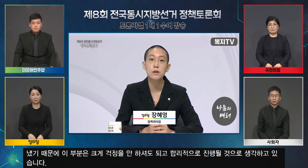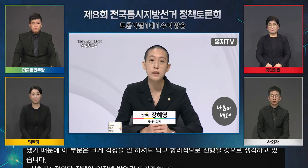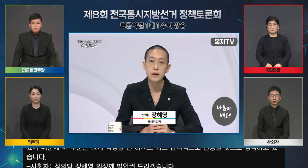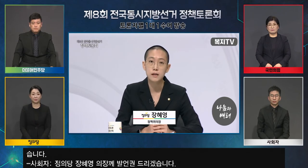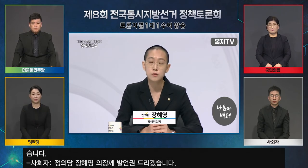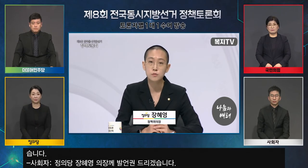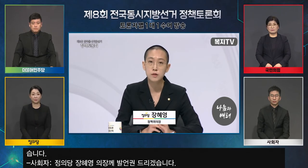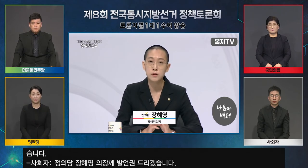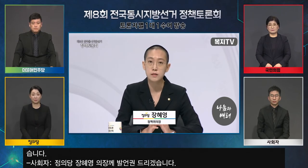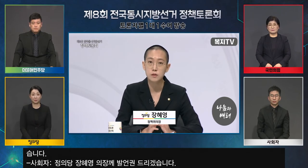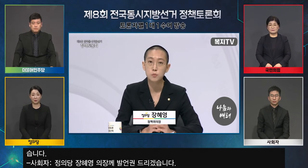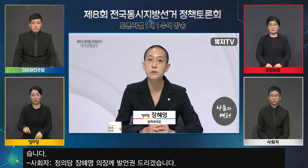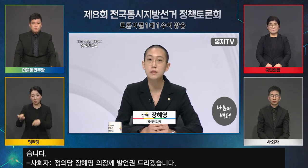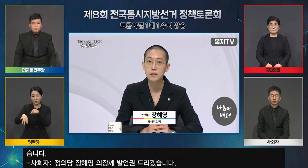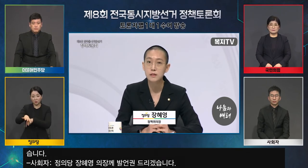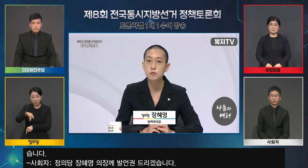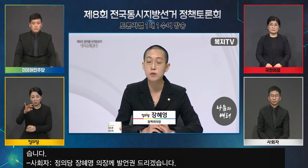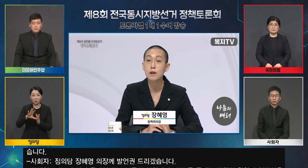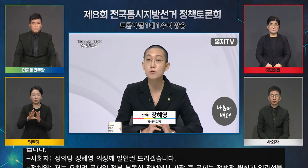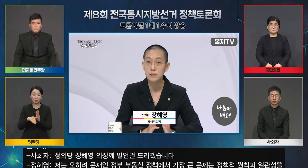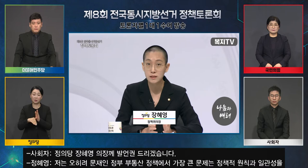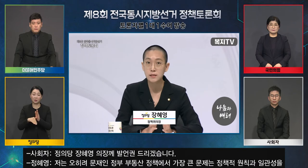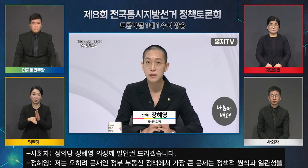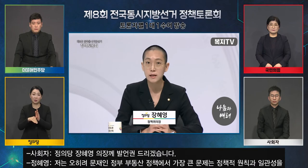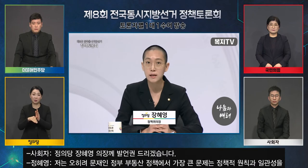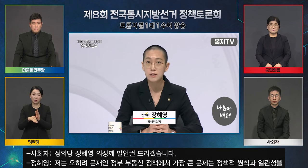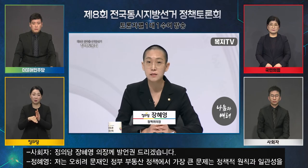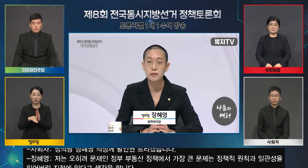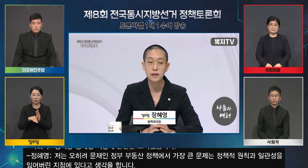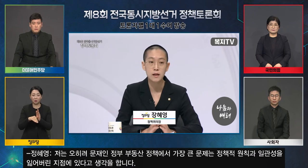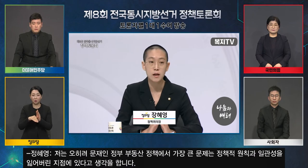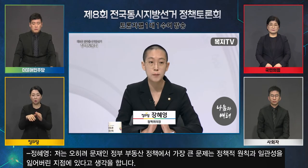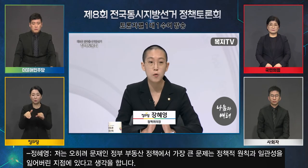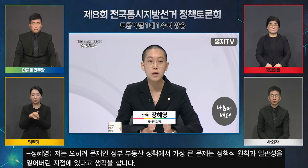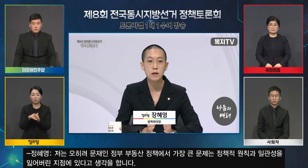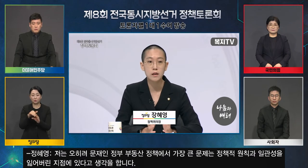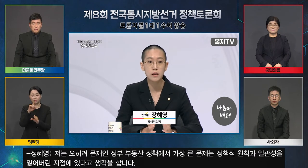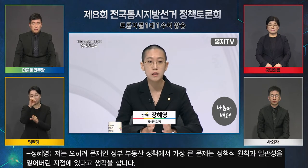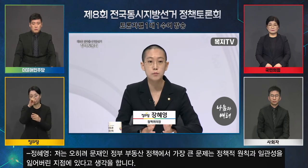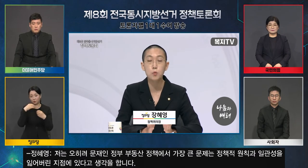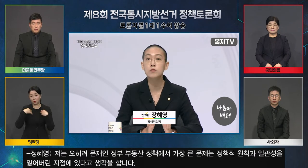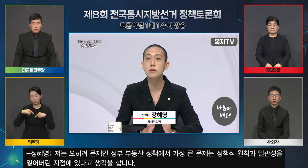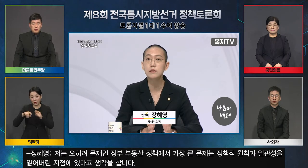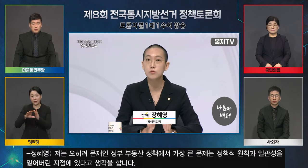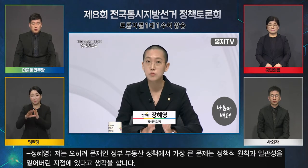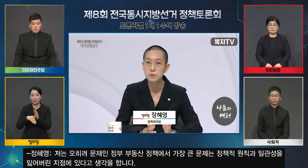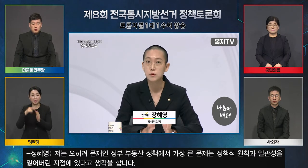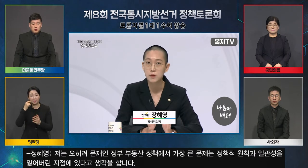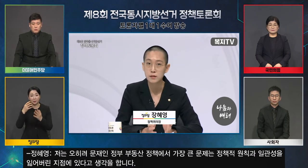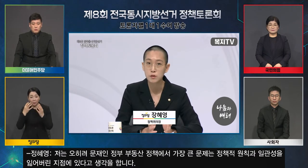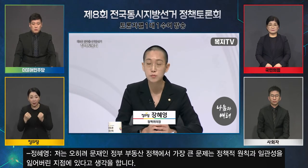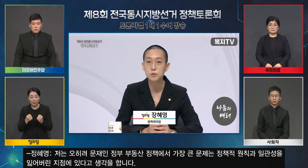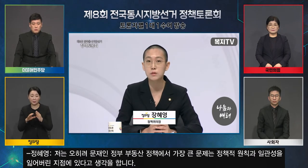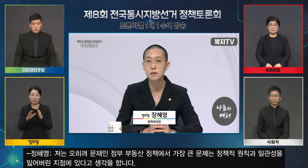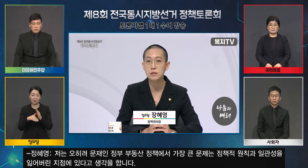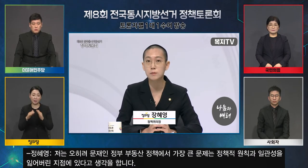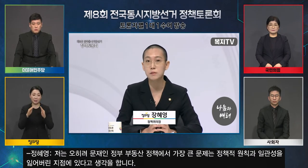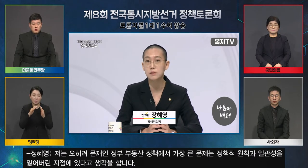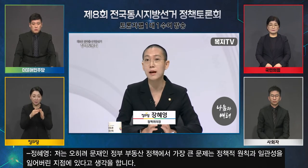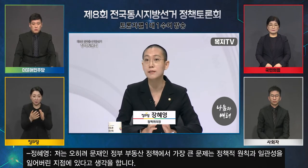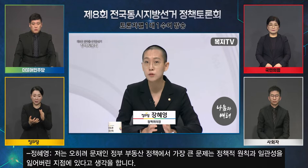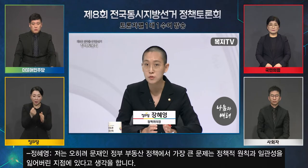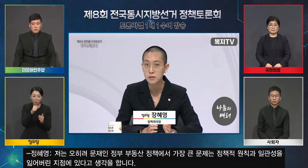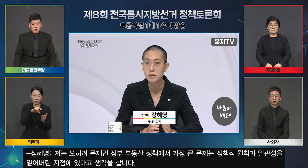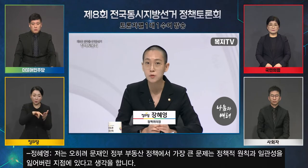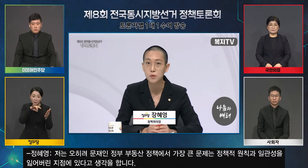정부 초기에 정부가 굉장히 높은 인기를 구가하고 있을 때 그때 명확하게 보유세를 중심으로 해서 부동산의